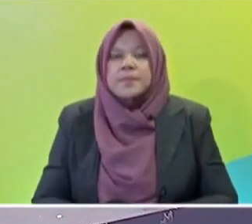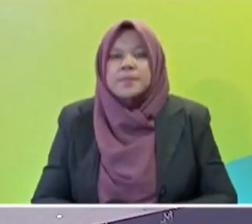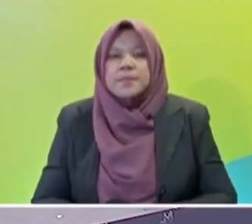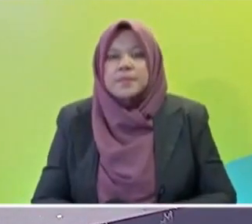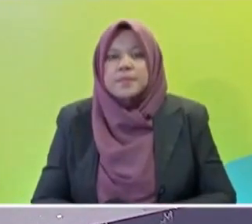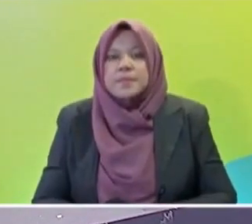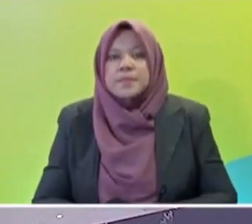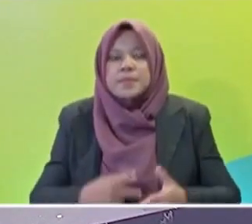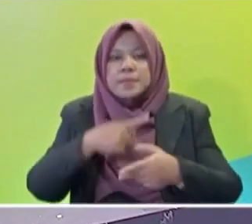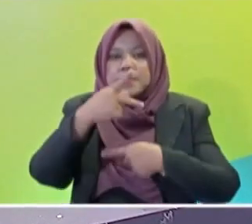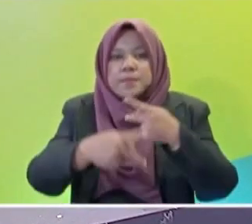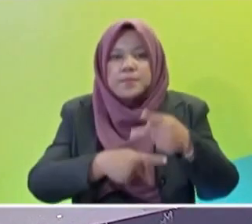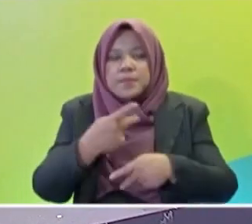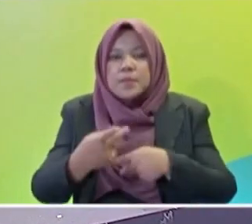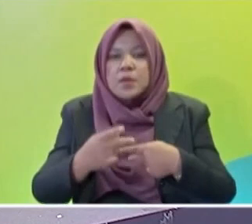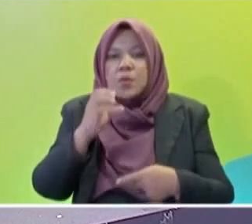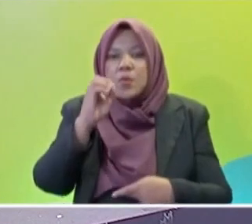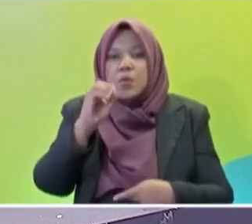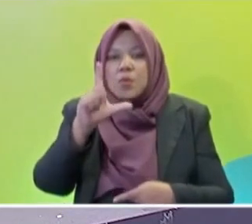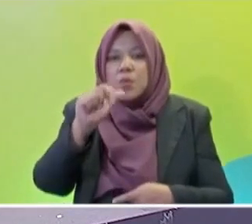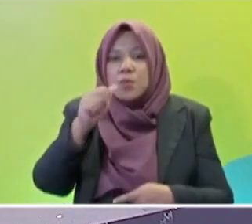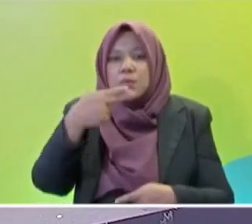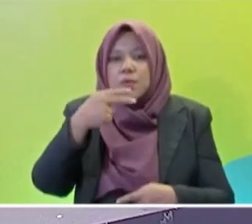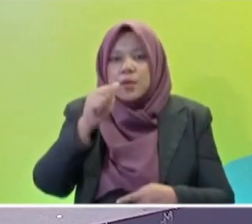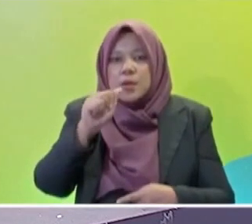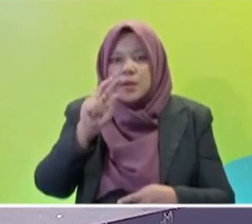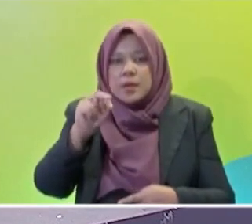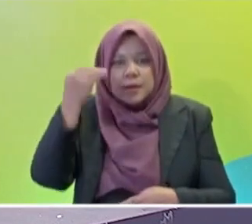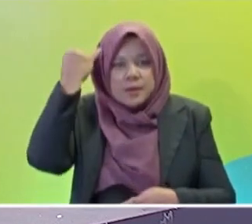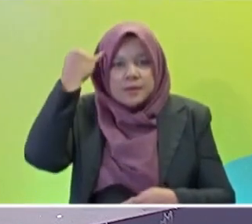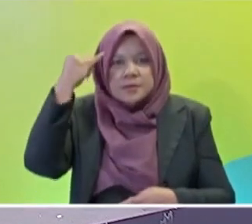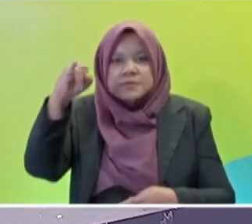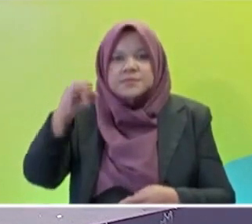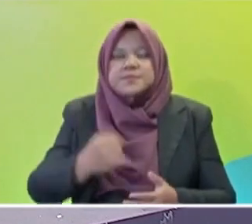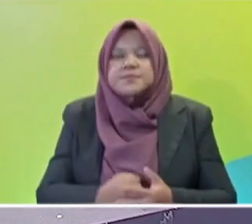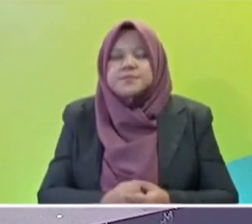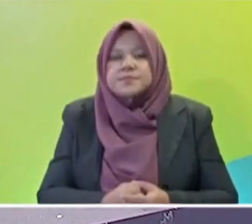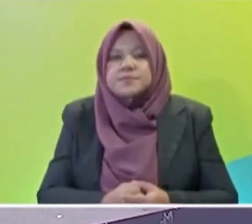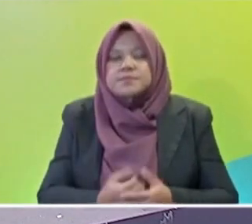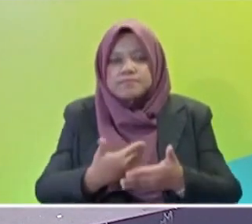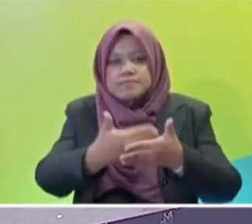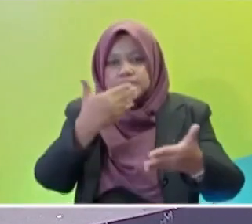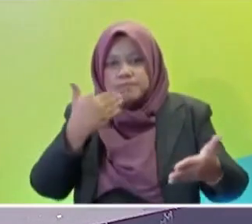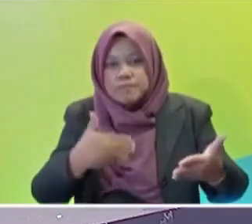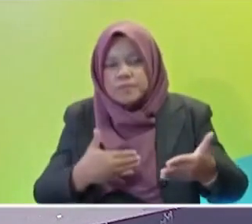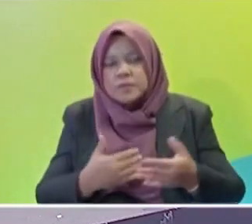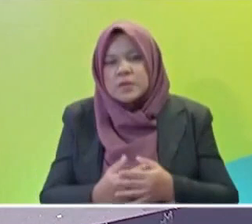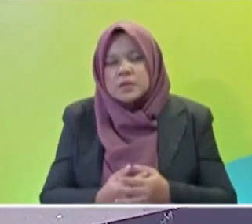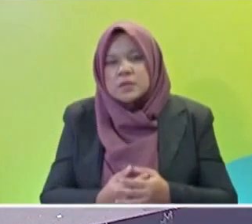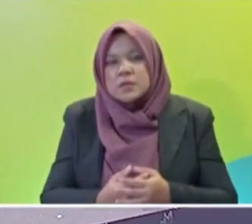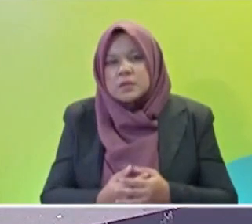oke proses pengolahan ide Oke kita masuk kepada tahajud proses pengolahan air oke sebelum kita memuliakan satu